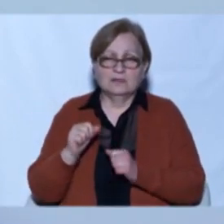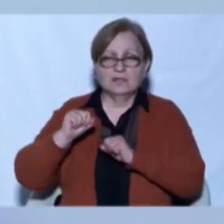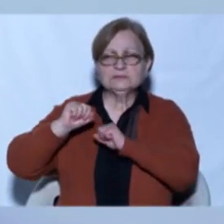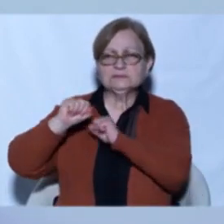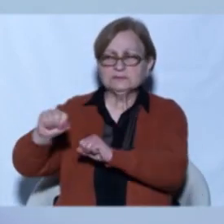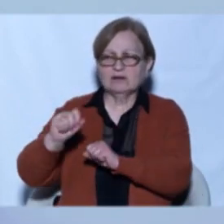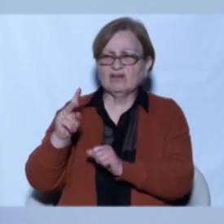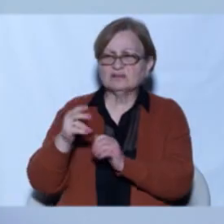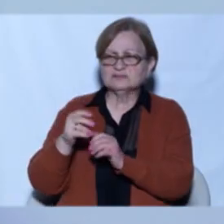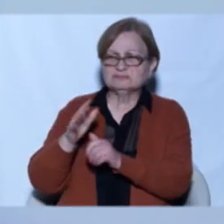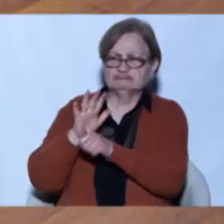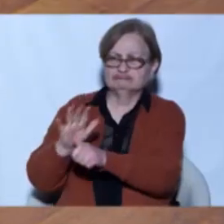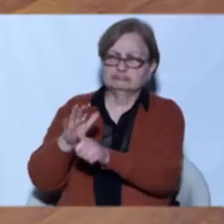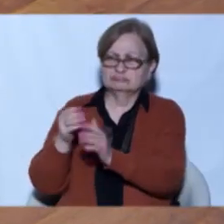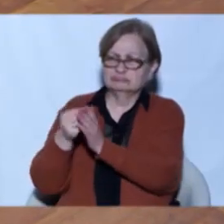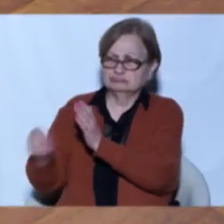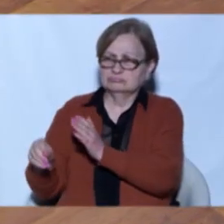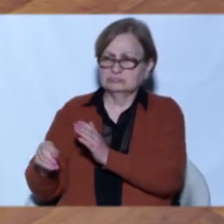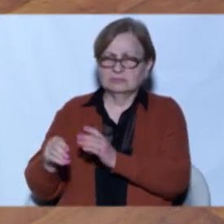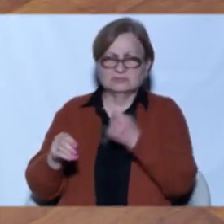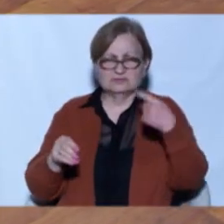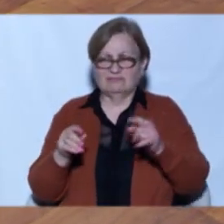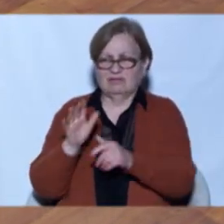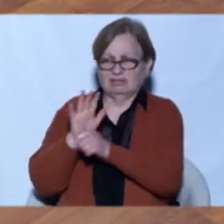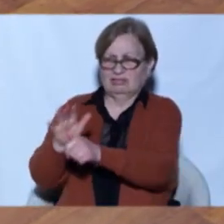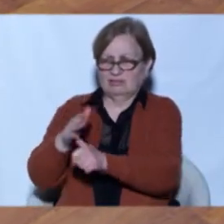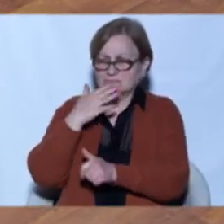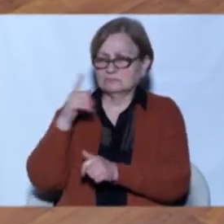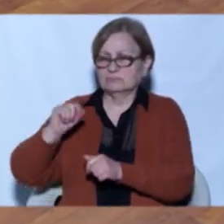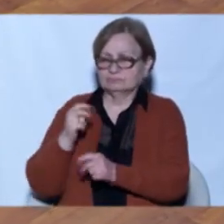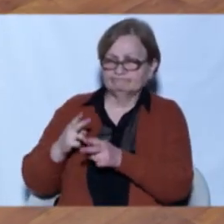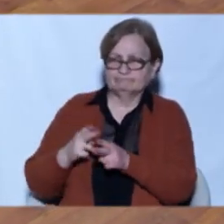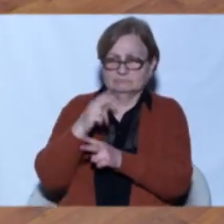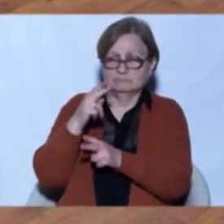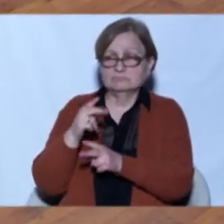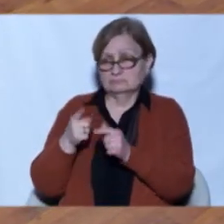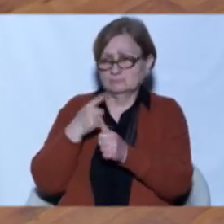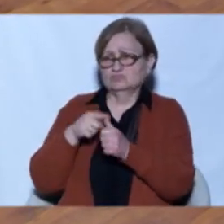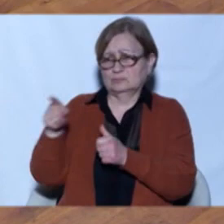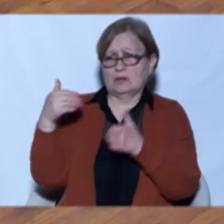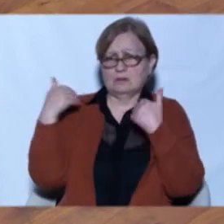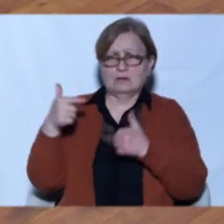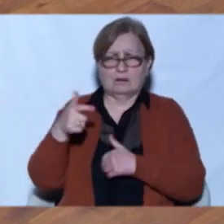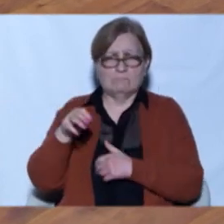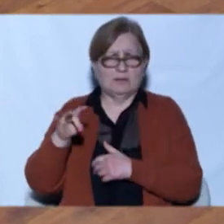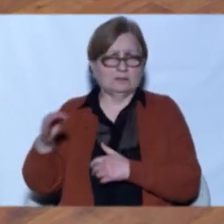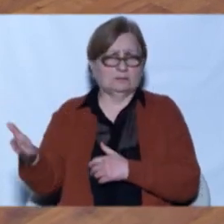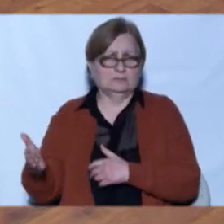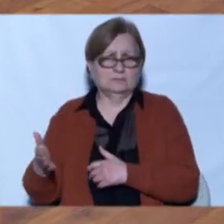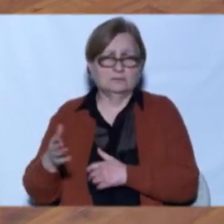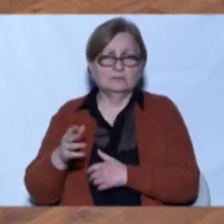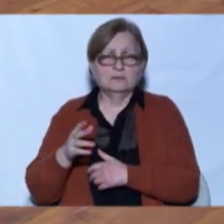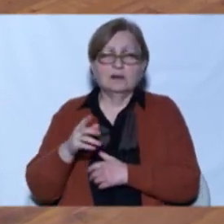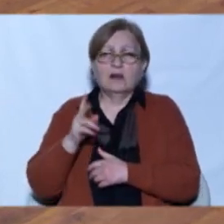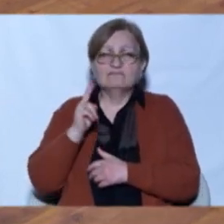დაიცავს დაჩაგრულს, ის გმირია. თუ შენ შეეცდები რომ უსამართლობის წინააღმდეგ ხმა მოიღო,